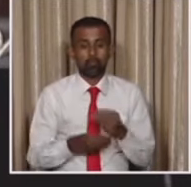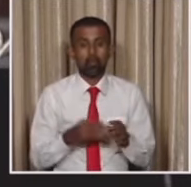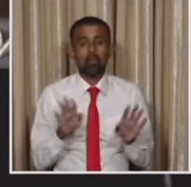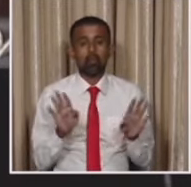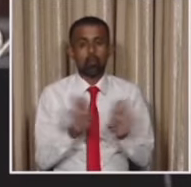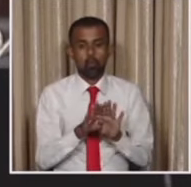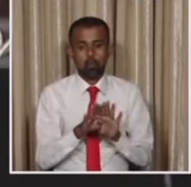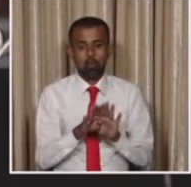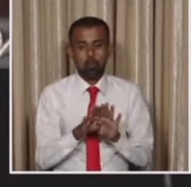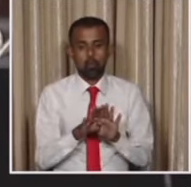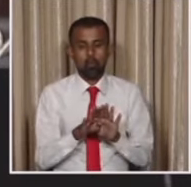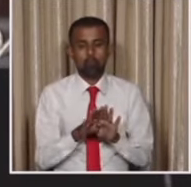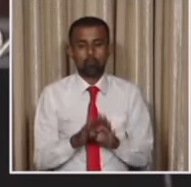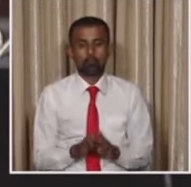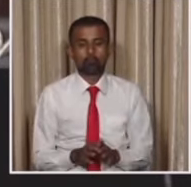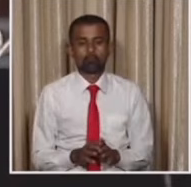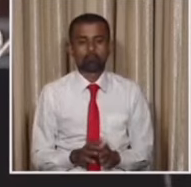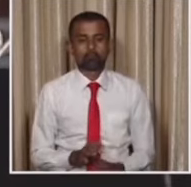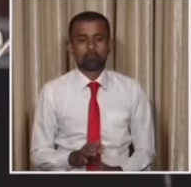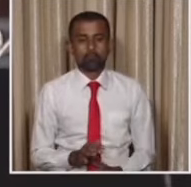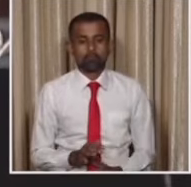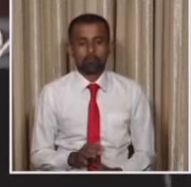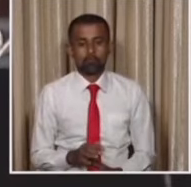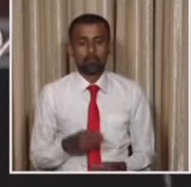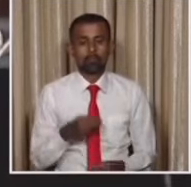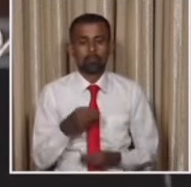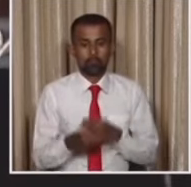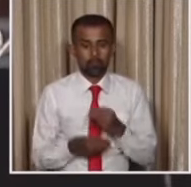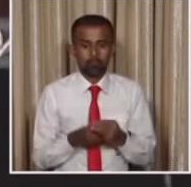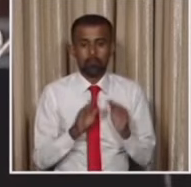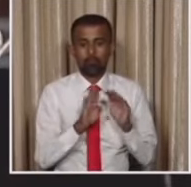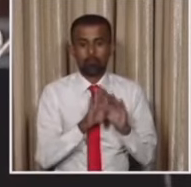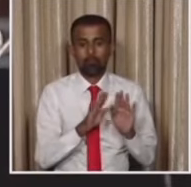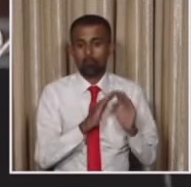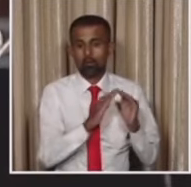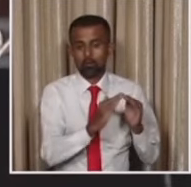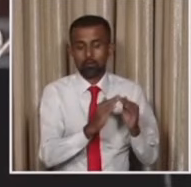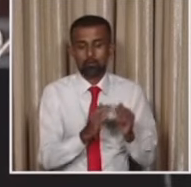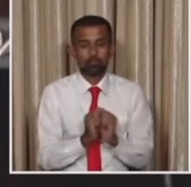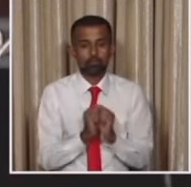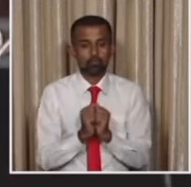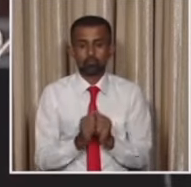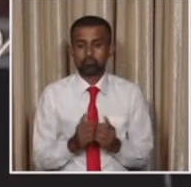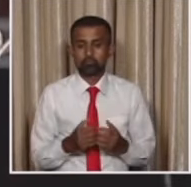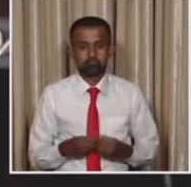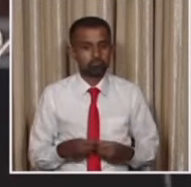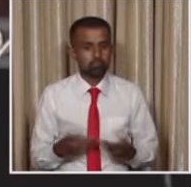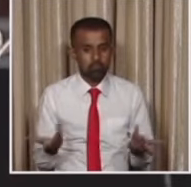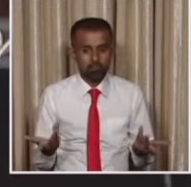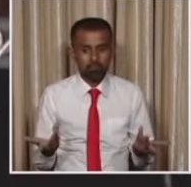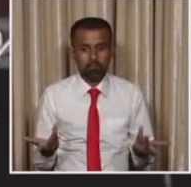නිසයි. ඒ නිසා කර්මාන්ත ශාලා වහලා දාලා රස්සාවල් නැති කරලා